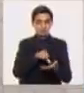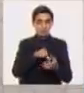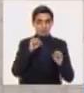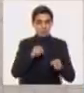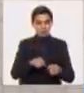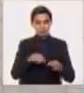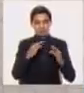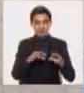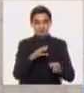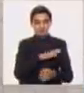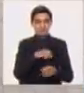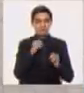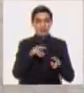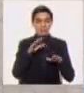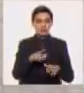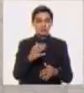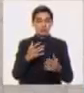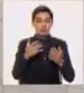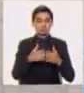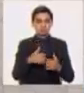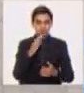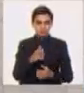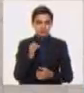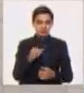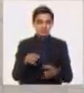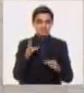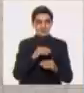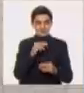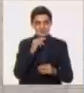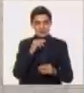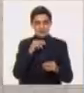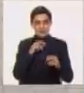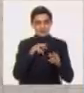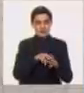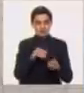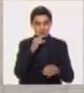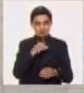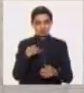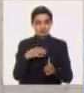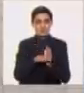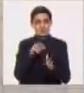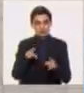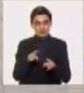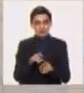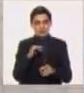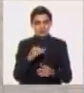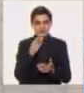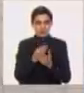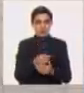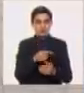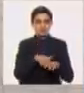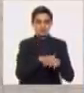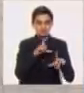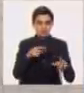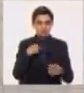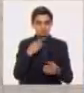өткізуге рұқсат етілген орындардың саны қалай әсер етуі мүмкін? Мүлдем әсер ете алмайды. Біз әлі де депутаттар барлық азаматтық қоғам өкілдерінің